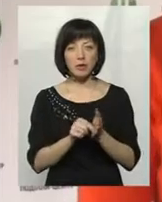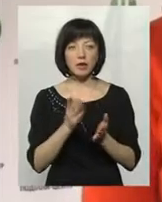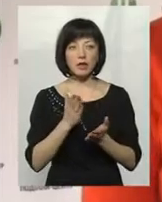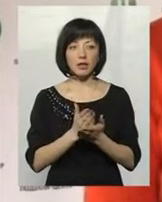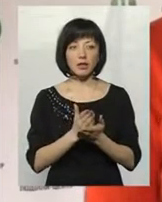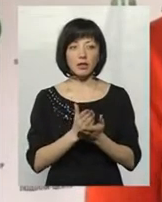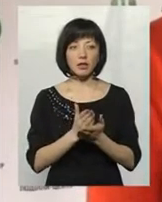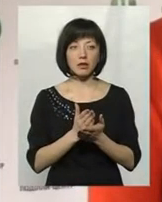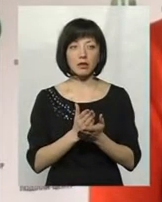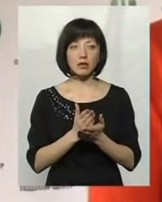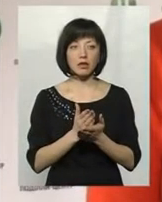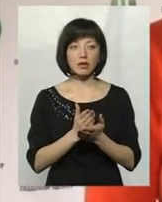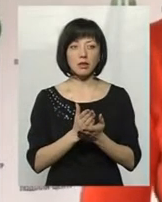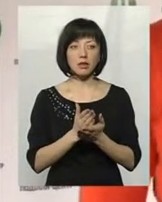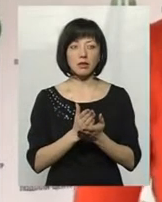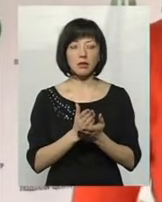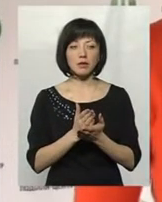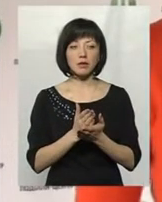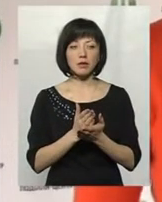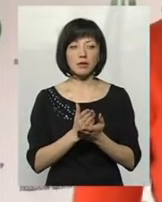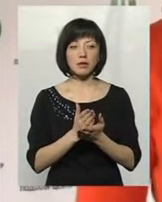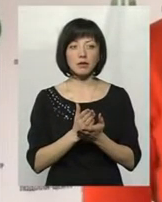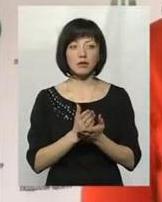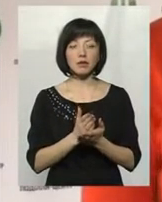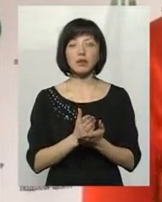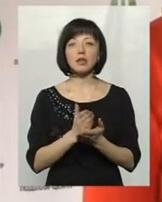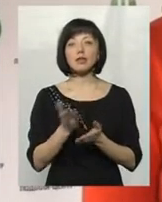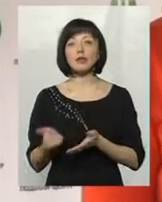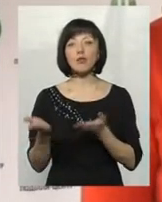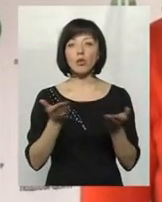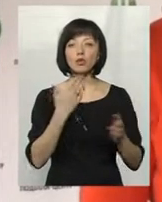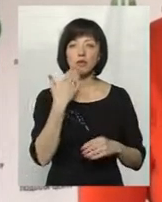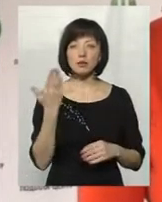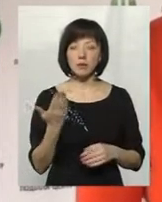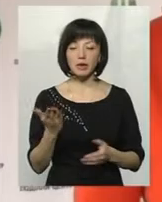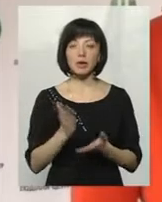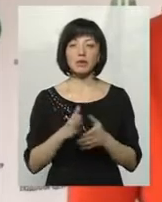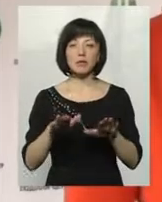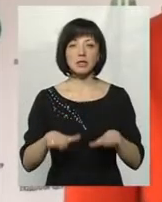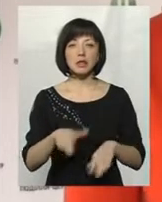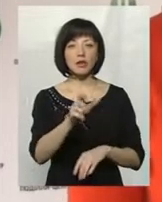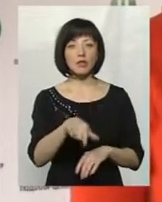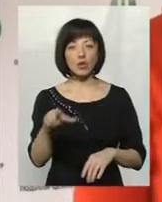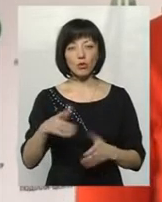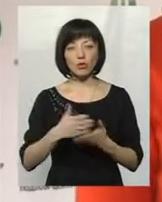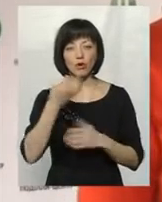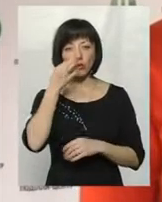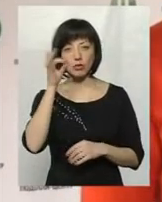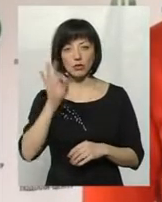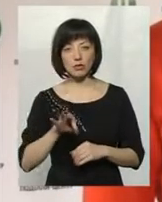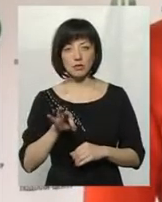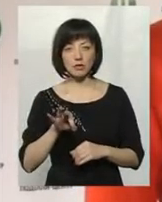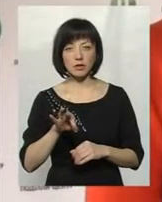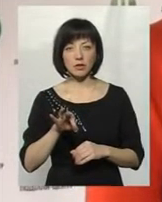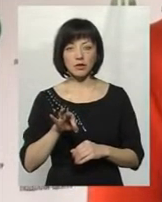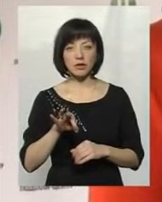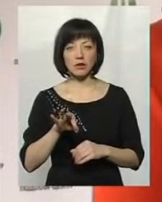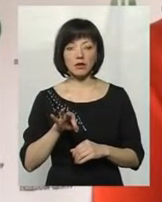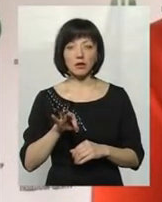спеціалісти кожен в своїй галузі. Є запрошені спікери, є місцеві люди, які вже мають досвід